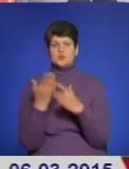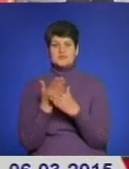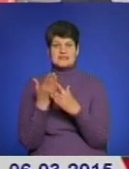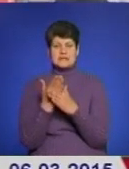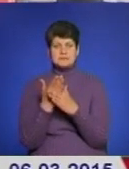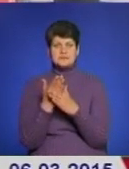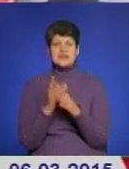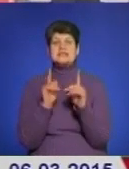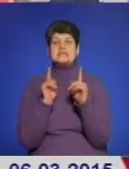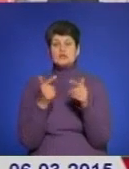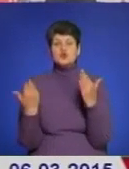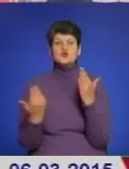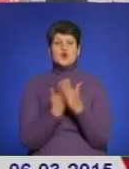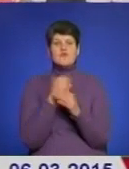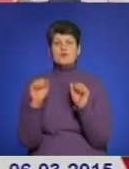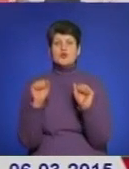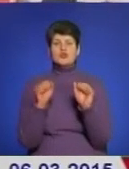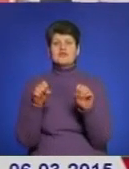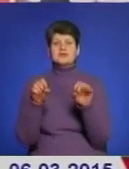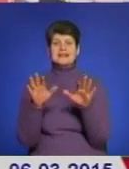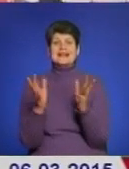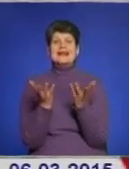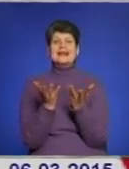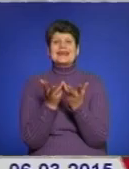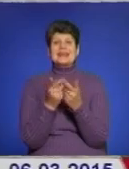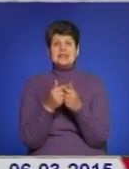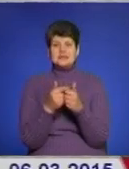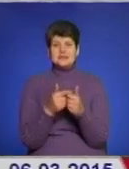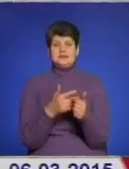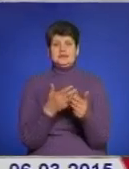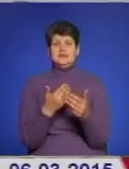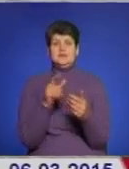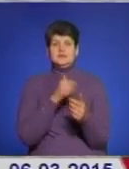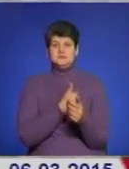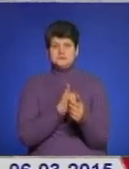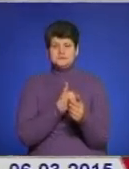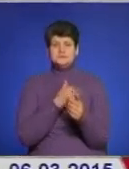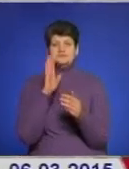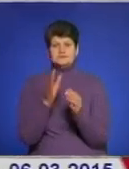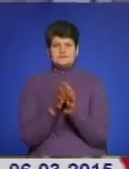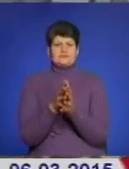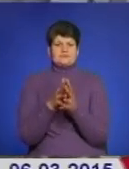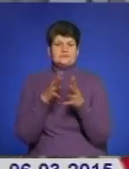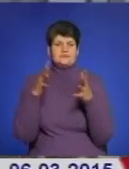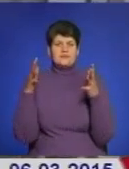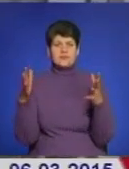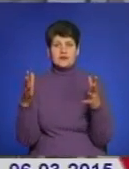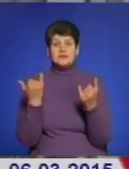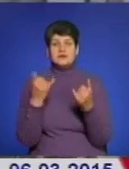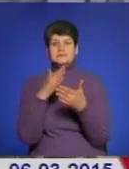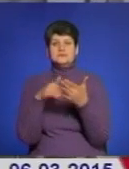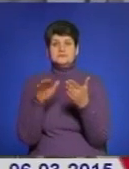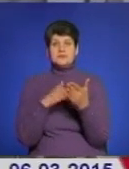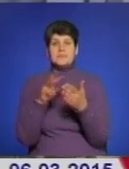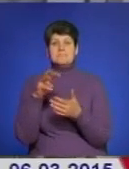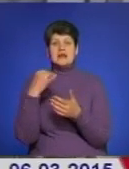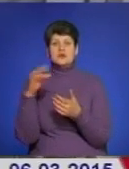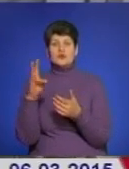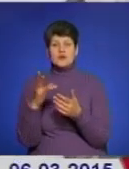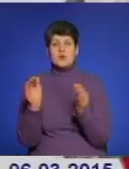Згідно з новим урядовим рішенням, кількість претендентів на субсидію різко зросте, адже відтепер скасують усі майнові обмеження,